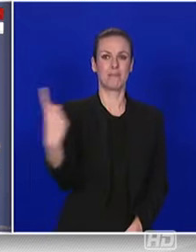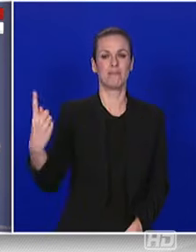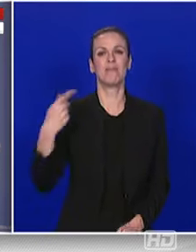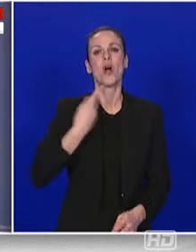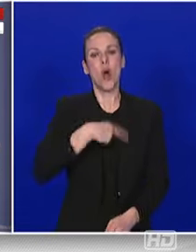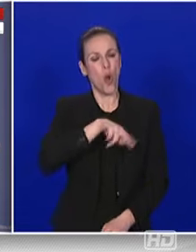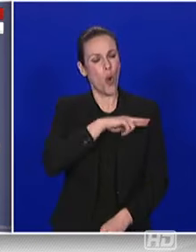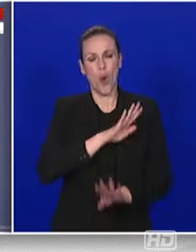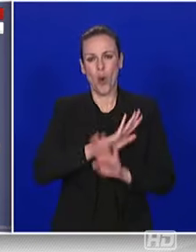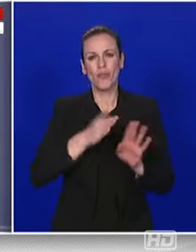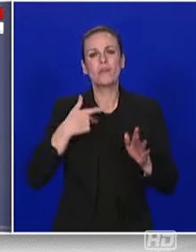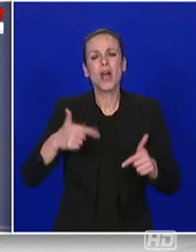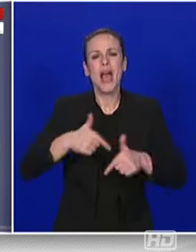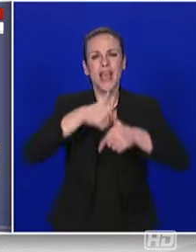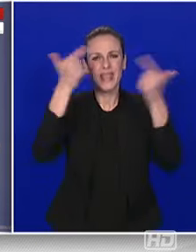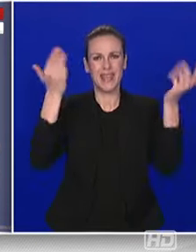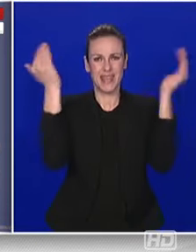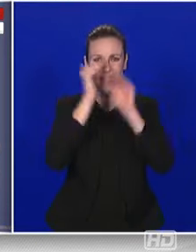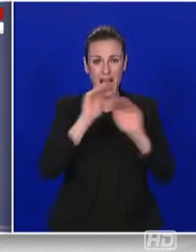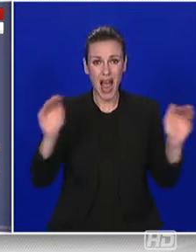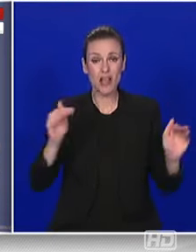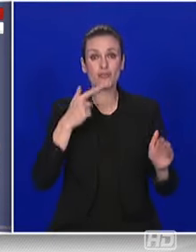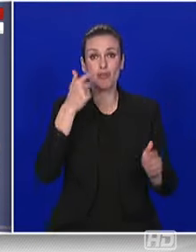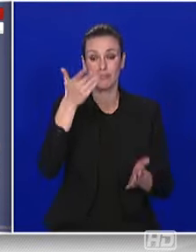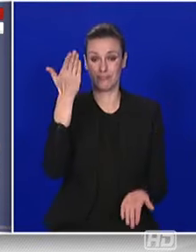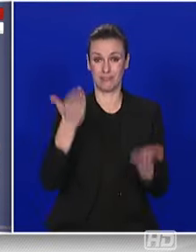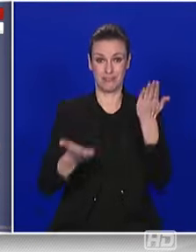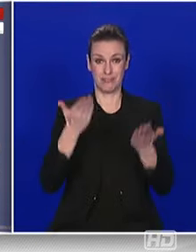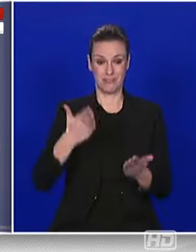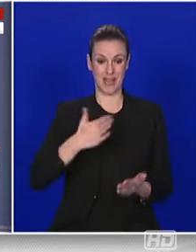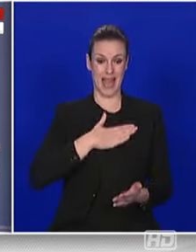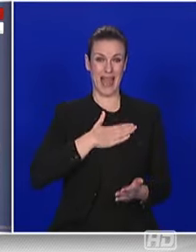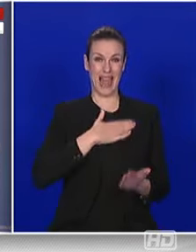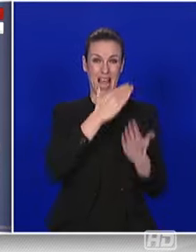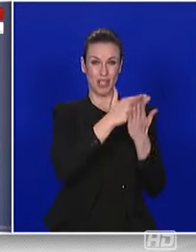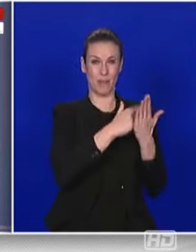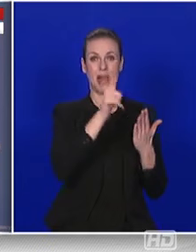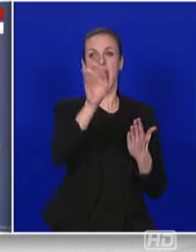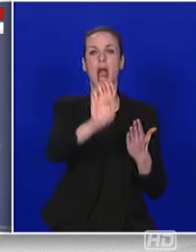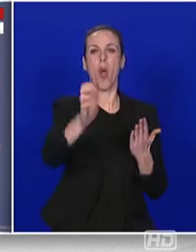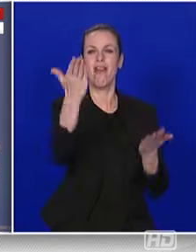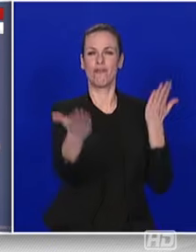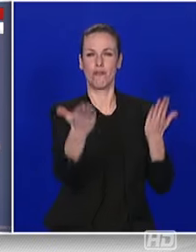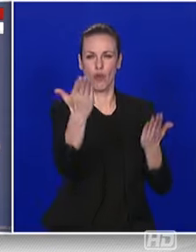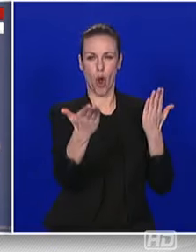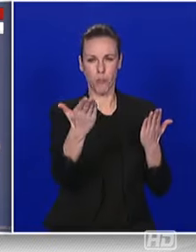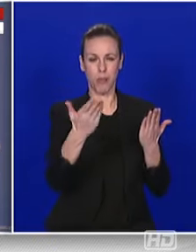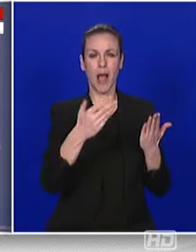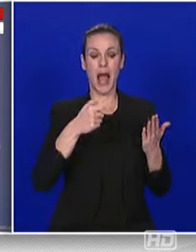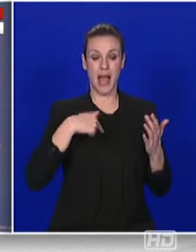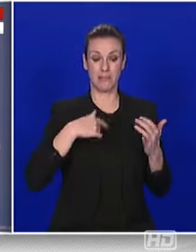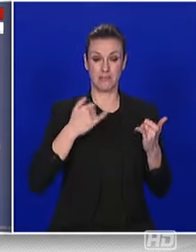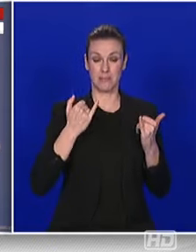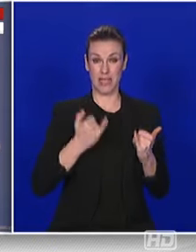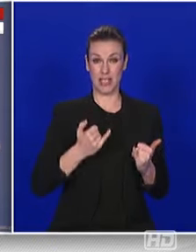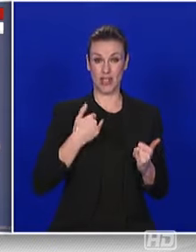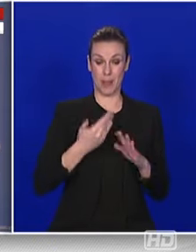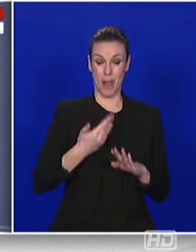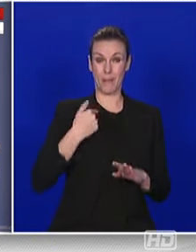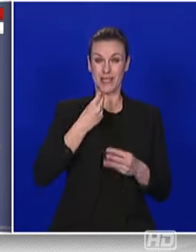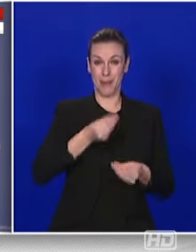jasno reći, ako uspoređujete naše mjere sa europskim mjerama i s obzirom na ovo što sam ranije